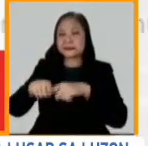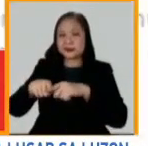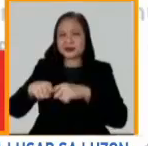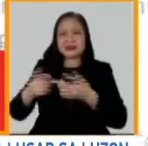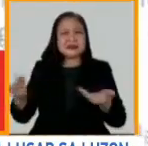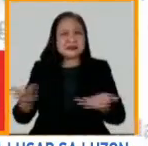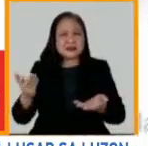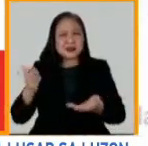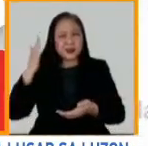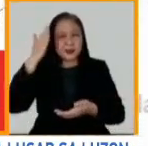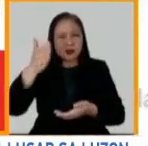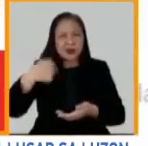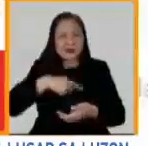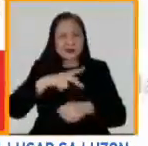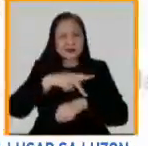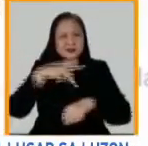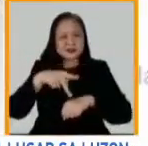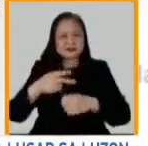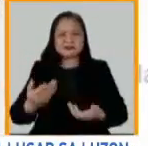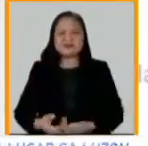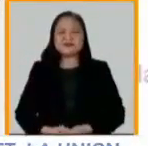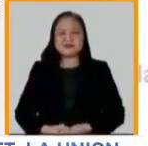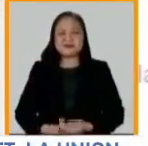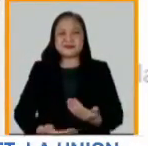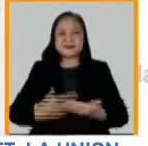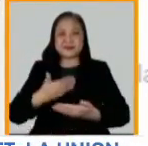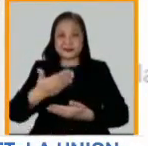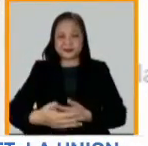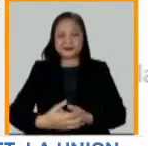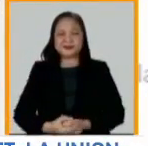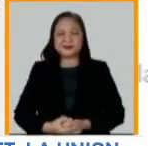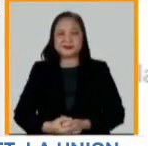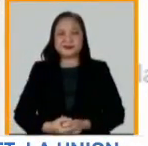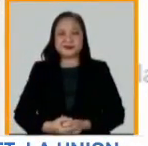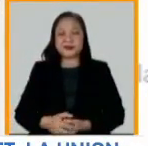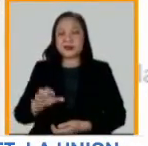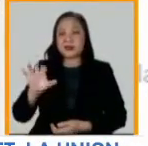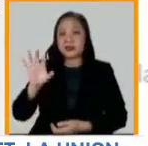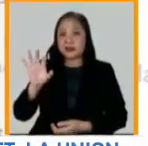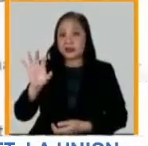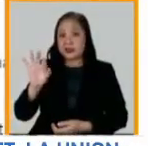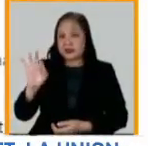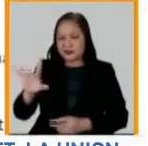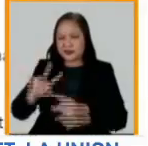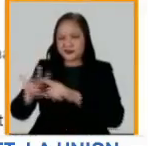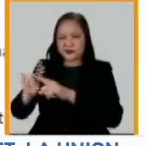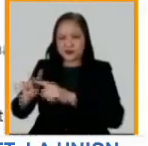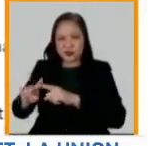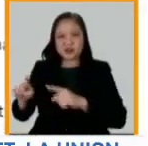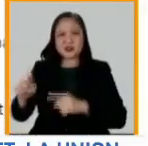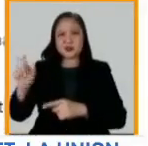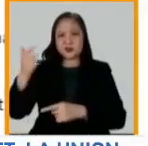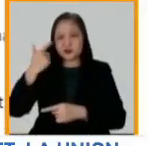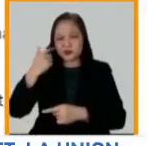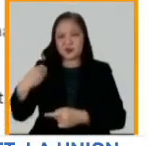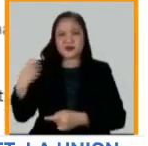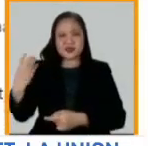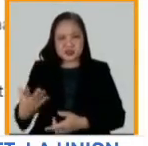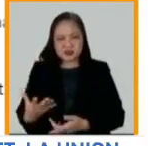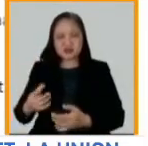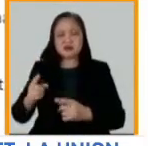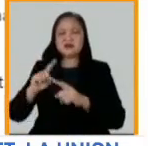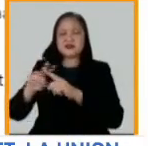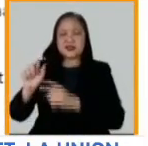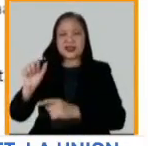bansa? Samantala, 95 na mga dating mga kalihim, opisyal ng gobyerno at mga dating AFP Chief of Staff